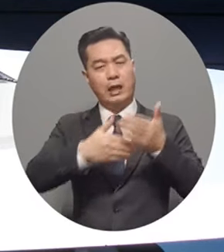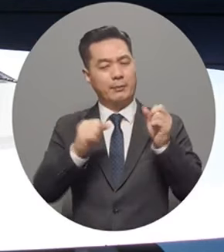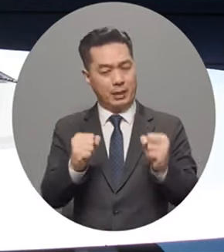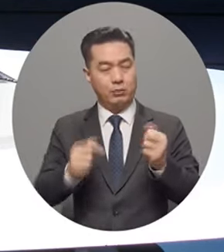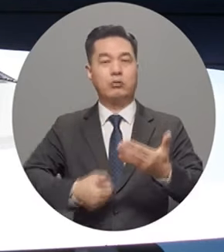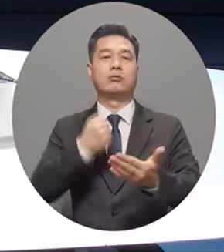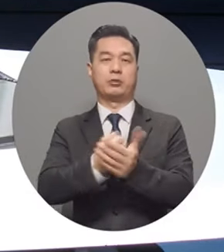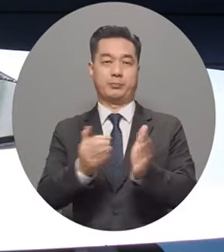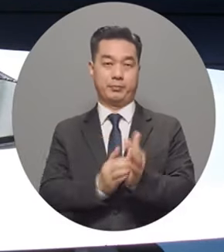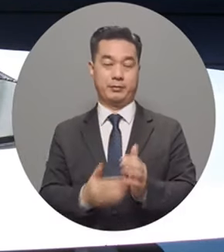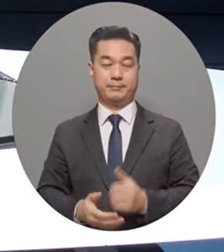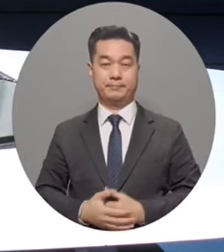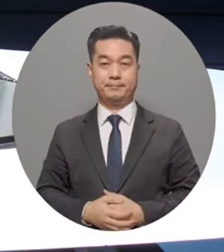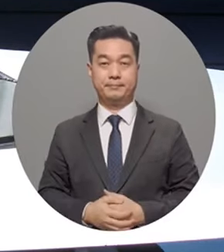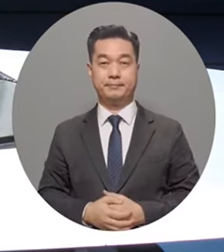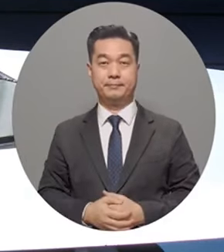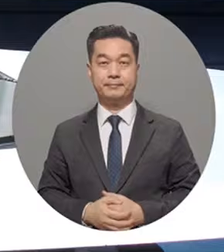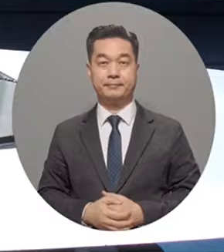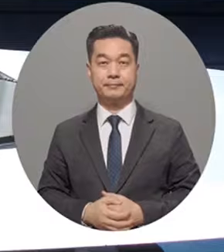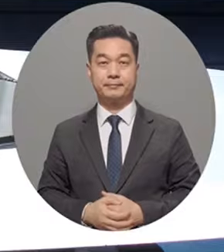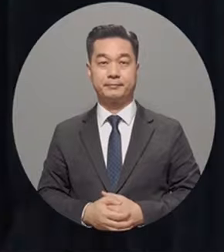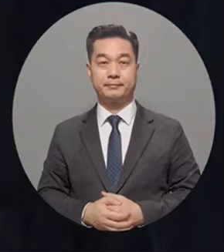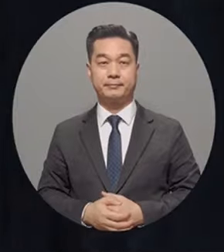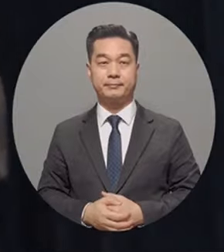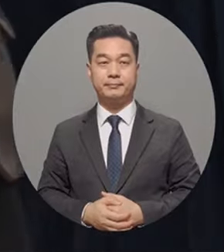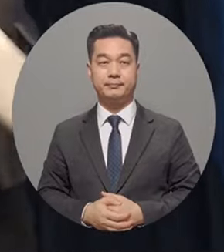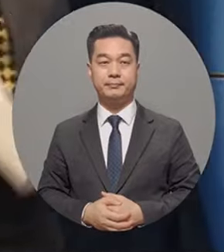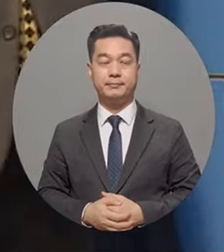밝혔습니다. 김민영 기자가 취재했습니다.